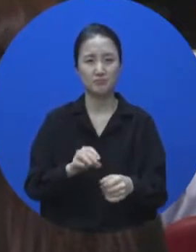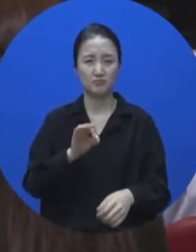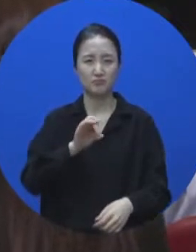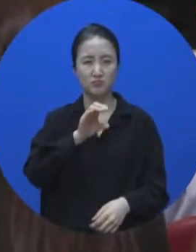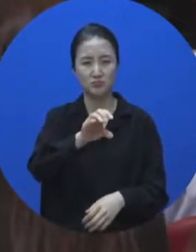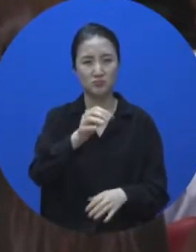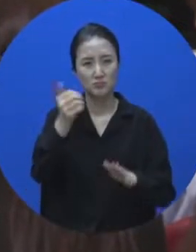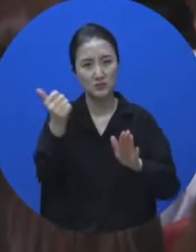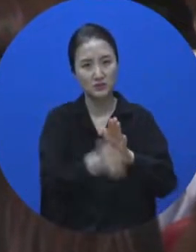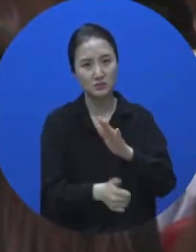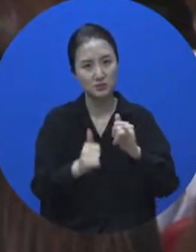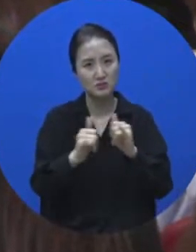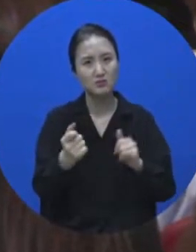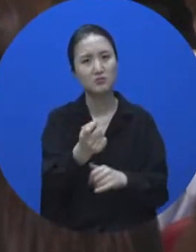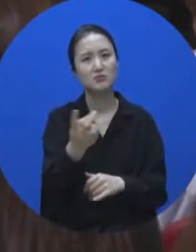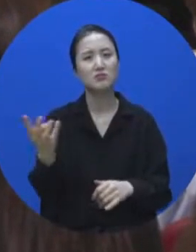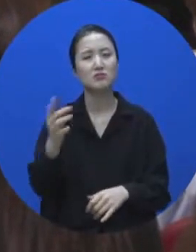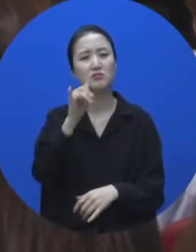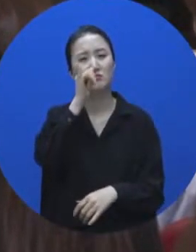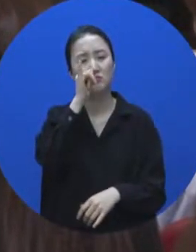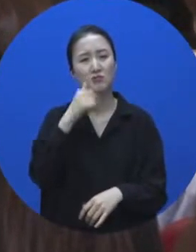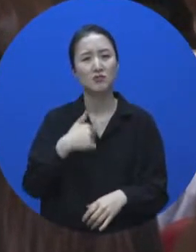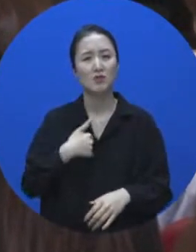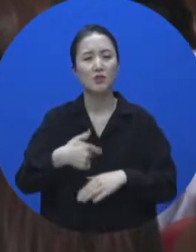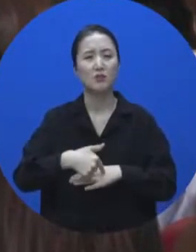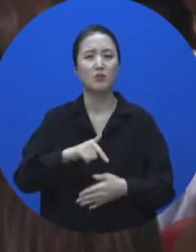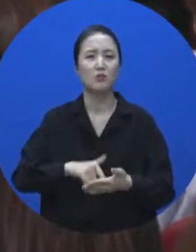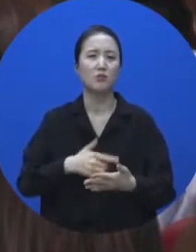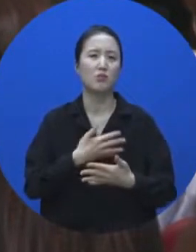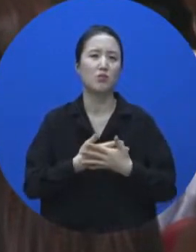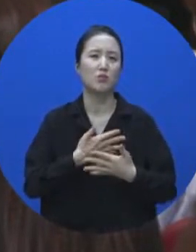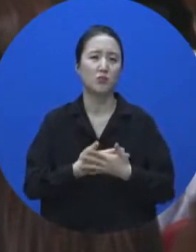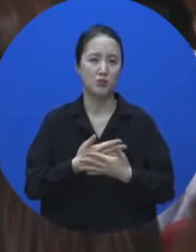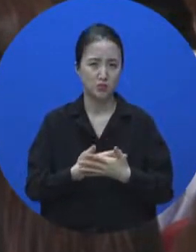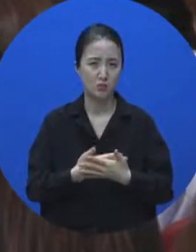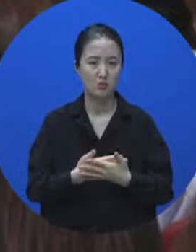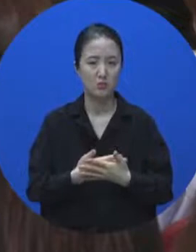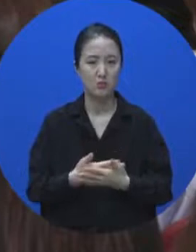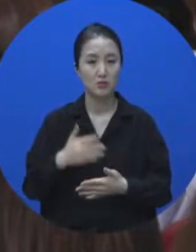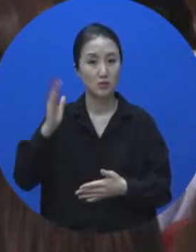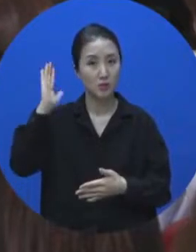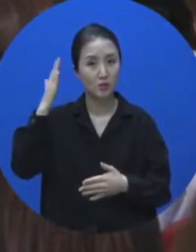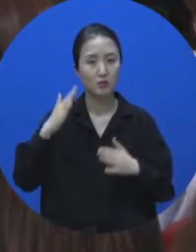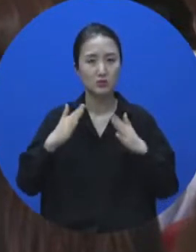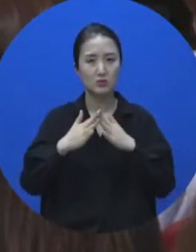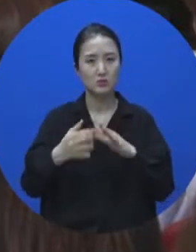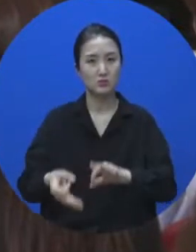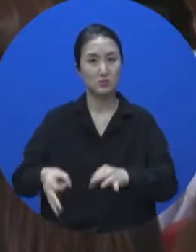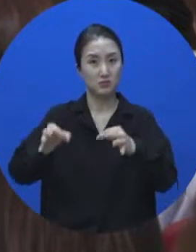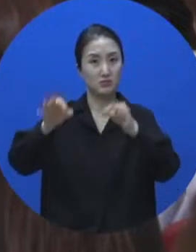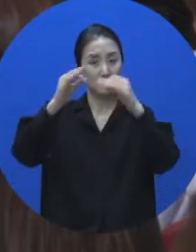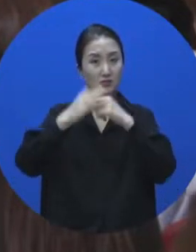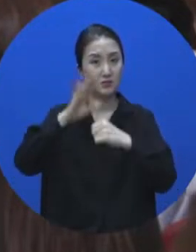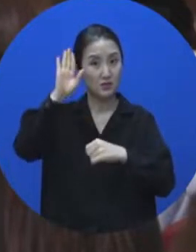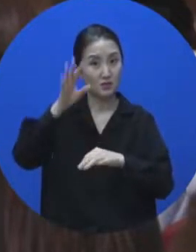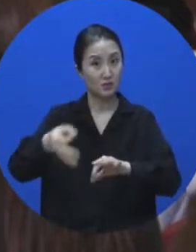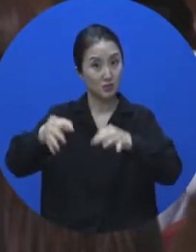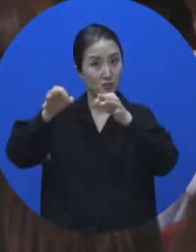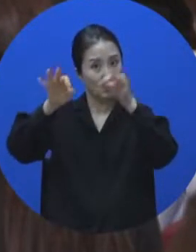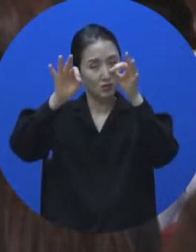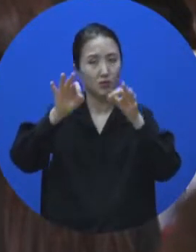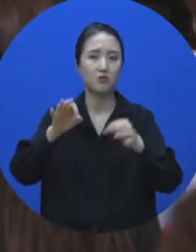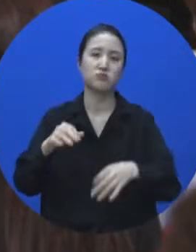지금 집값이 오르고 있으니까 마냥 오를 것 같죠? 그런데 어떻게 되면은 그런 부를 축적하고